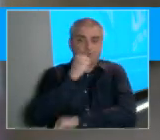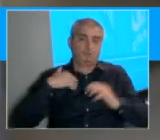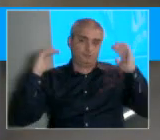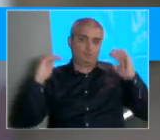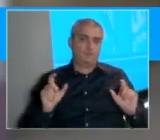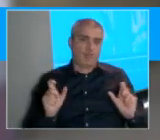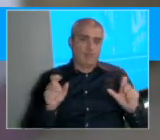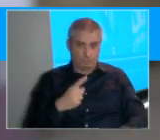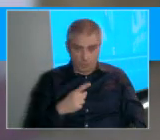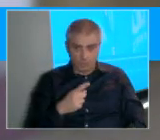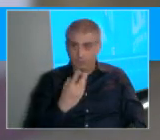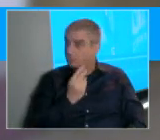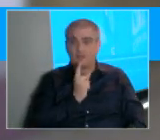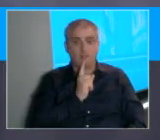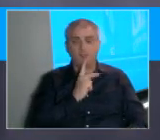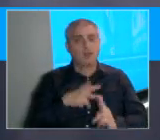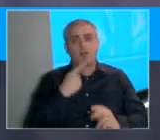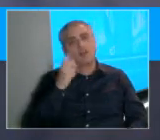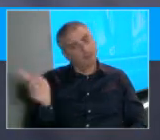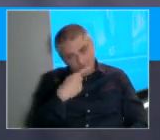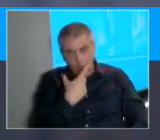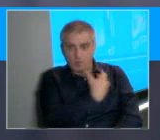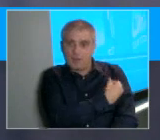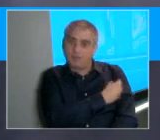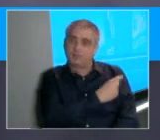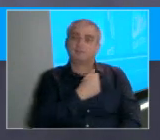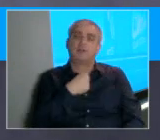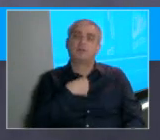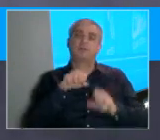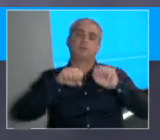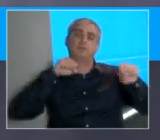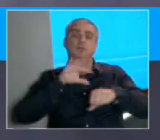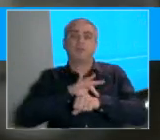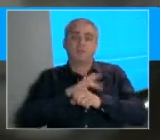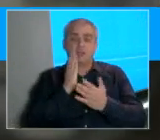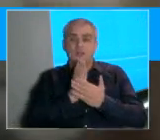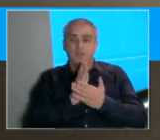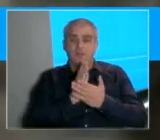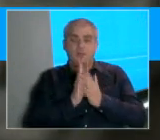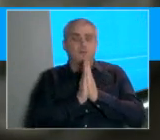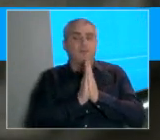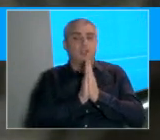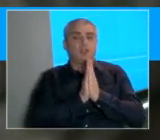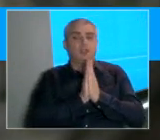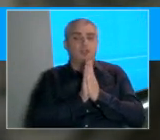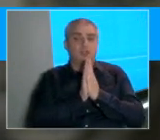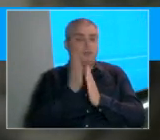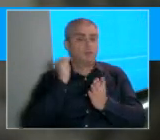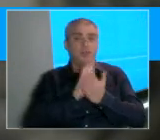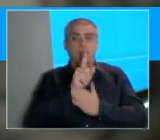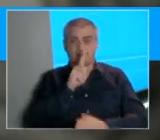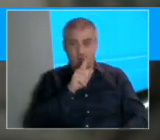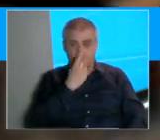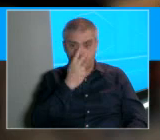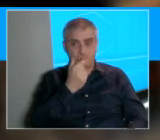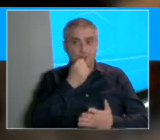זה. הנקודה היא שלא מספיק רק להגיד לאנשים להתחסן, אנחנו בהסתדרות הרפואית יצאנו בקריאה עוד בנובמבר